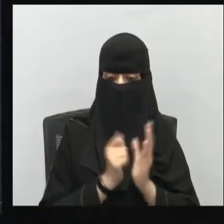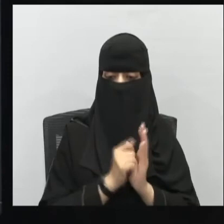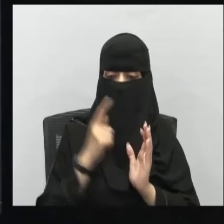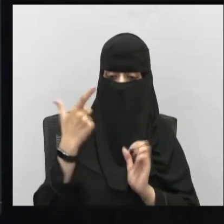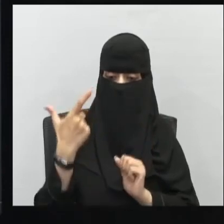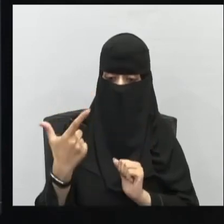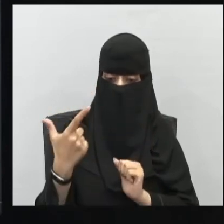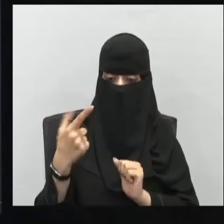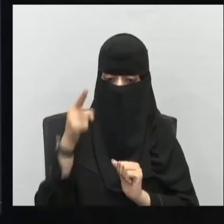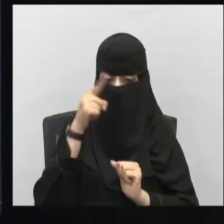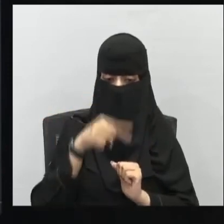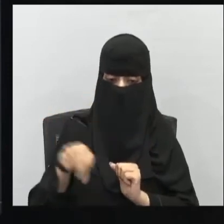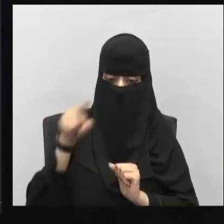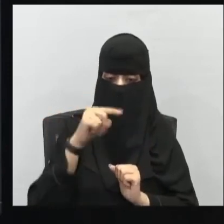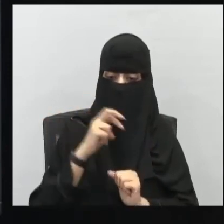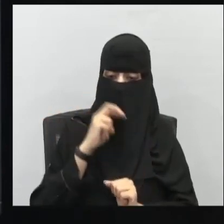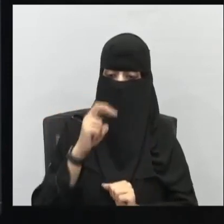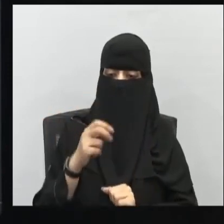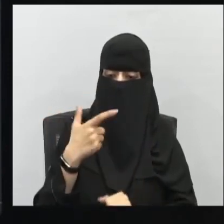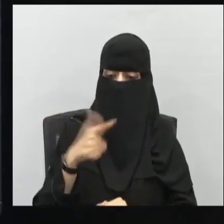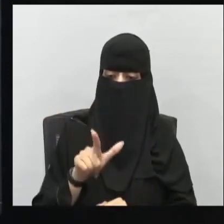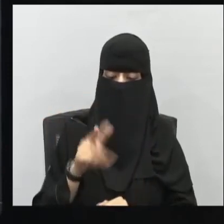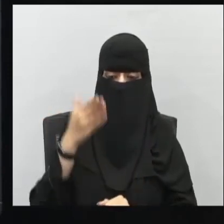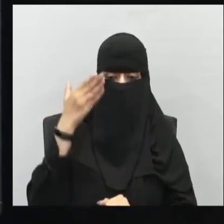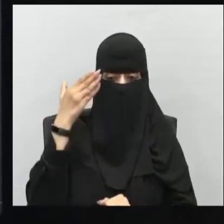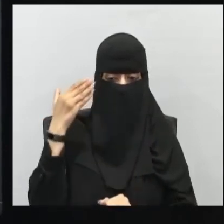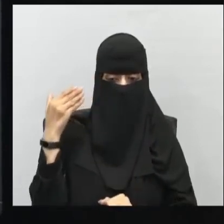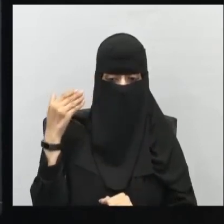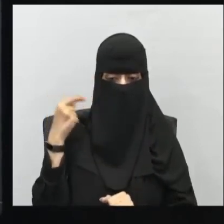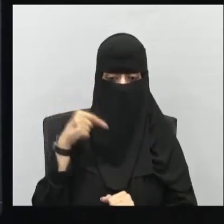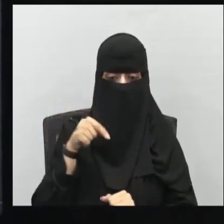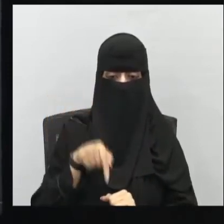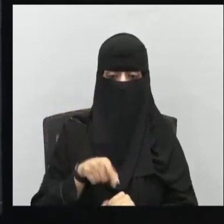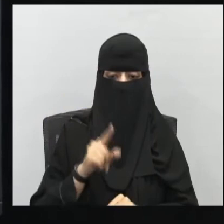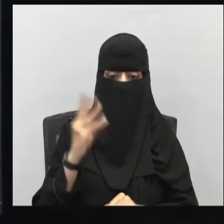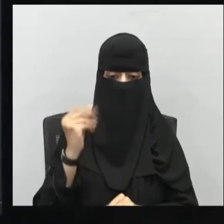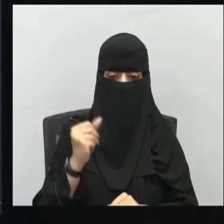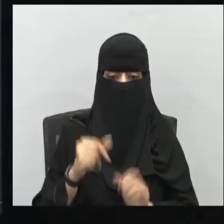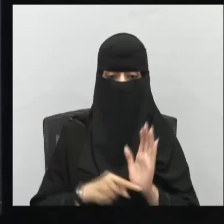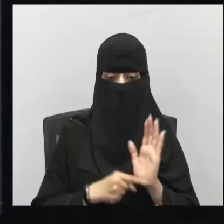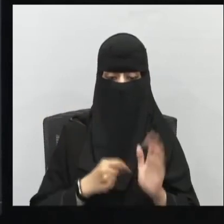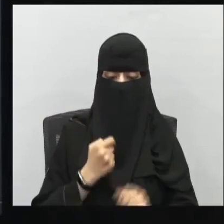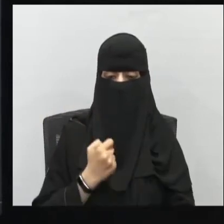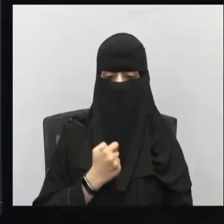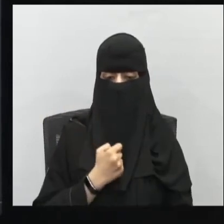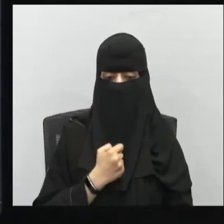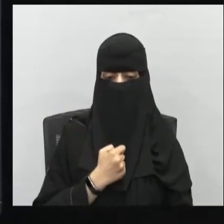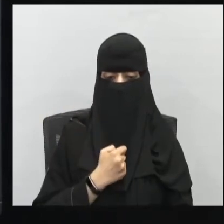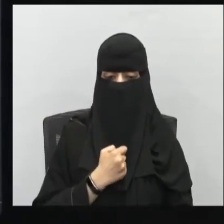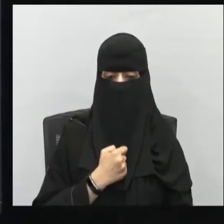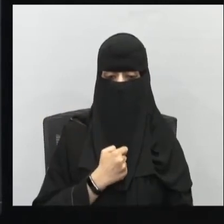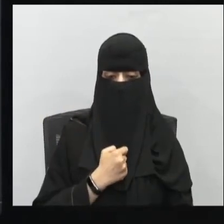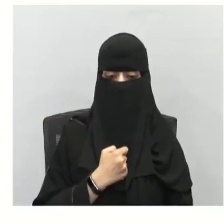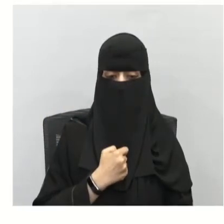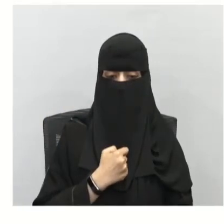قلمي، أضع دائرة على الإجابة الصحيحة. لا ننسى يا صغاري رقم الصفحة موجود في الأعلى. هيا